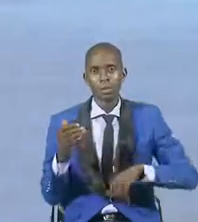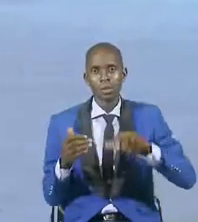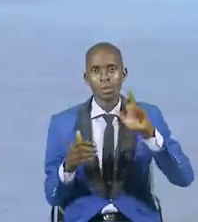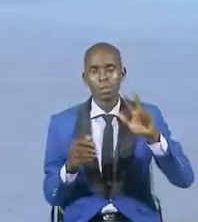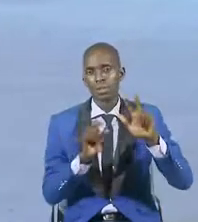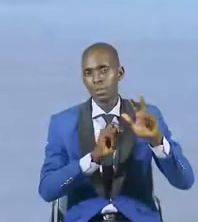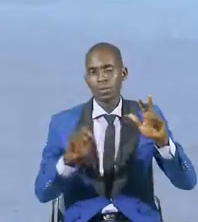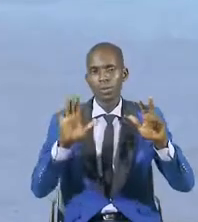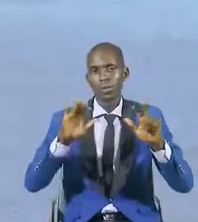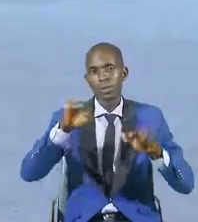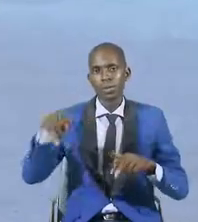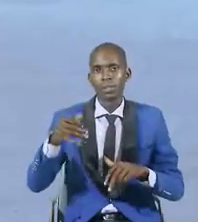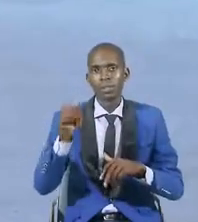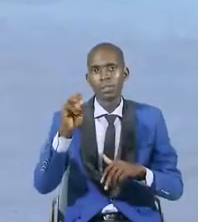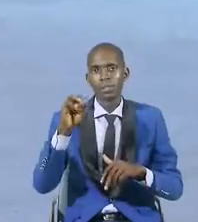c'est dit en